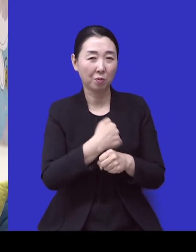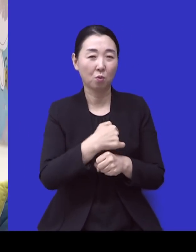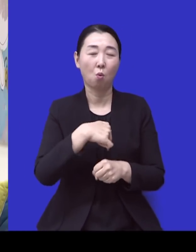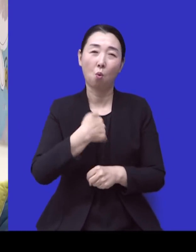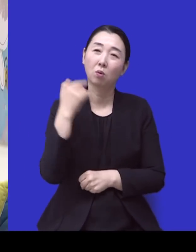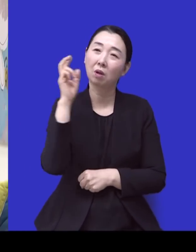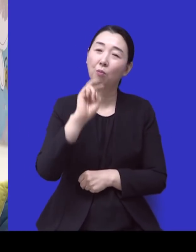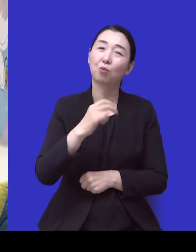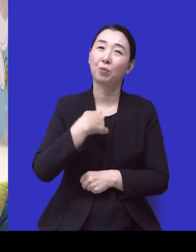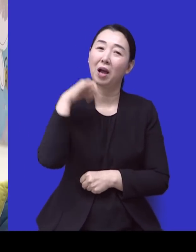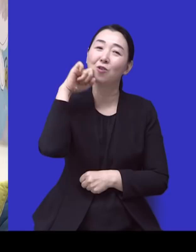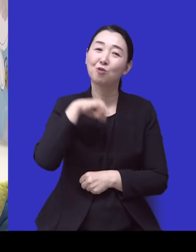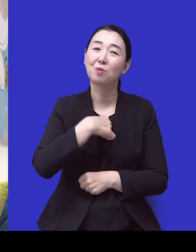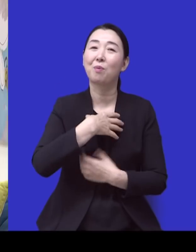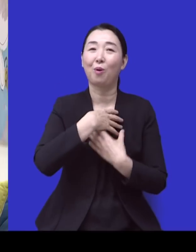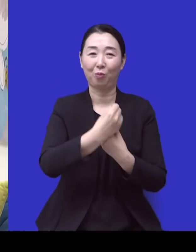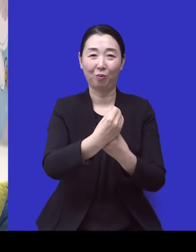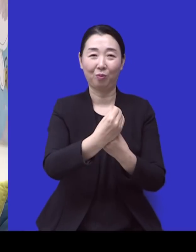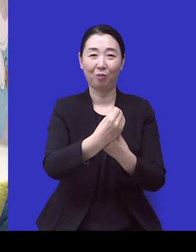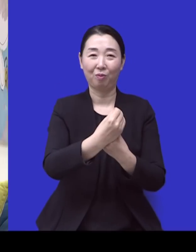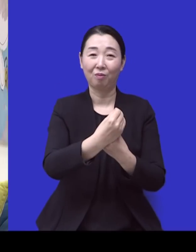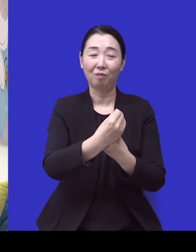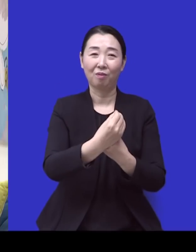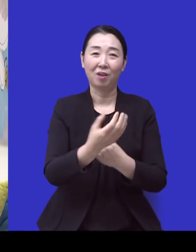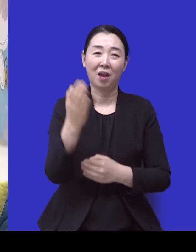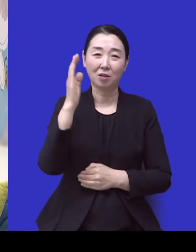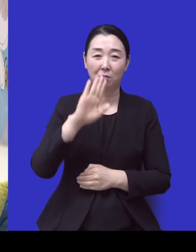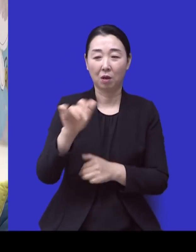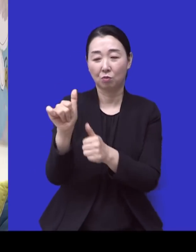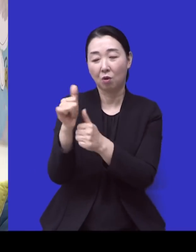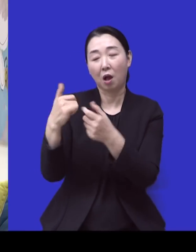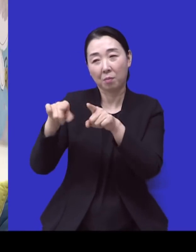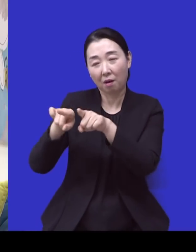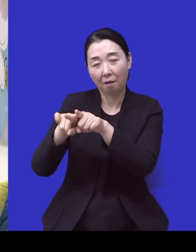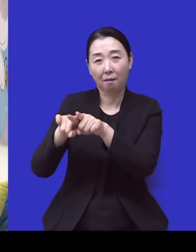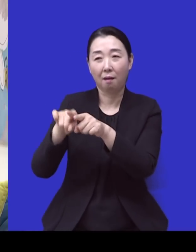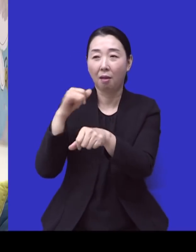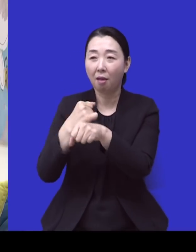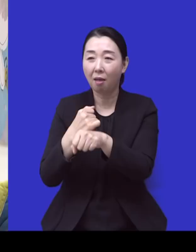부르고 이런 걸 되게 좋아했고 편해했는데 사실 그 친구랑 함께 하면서